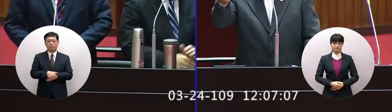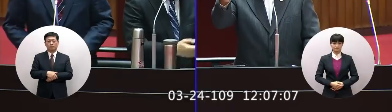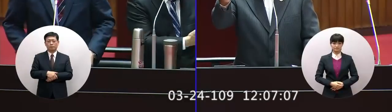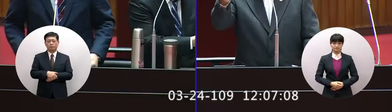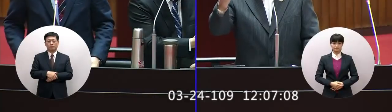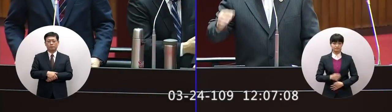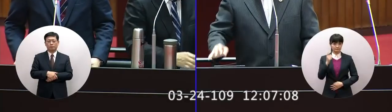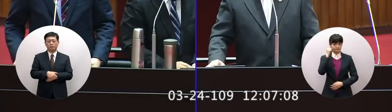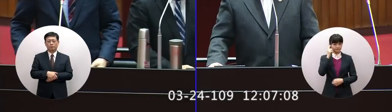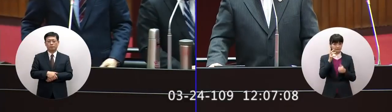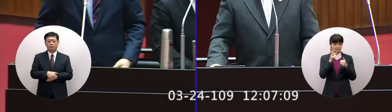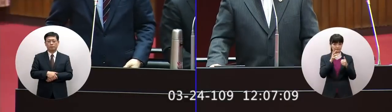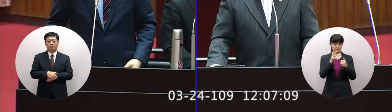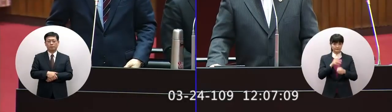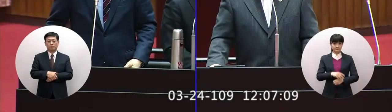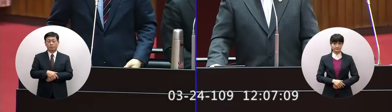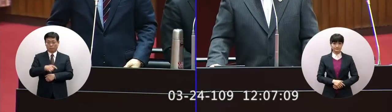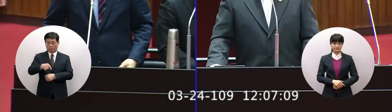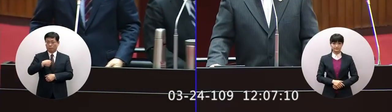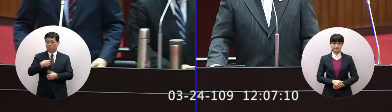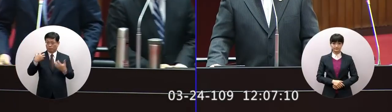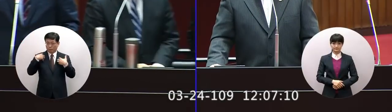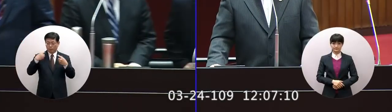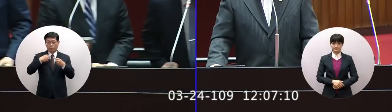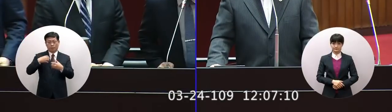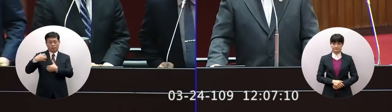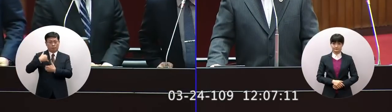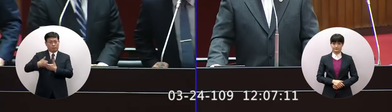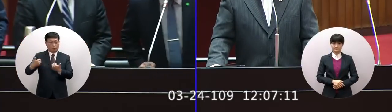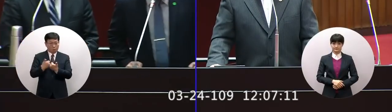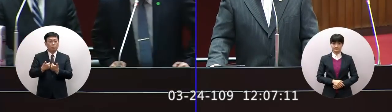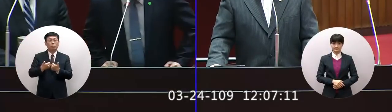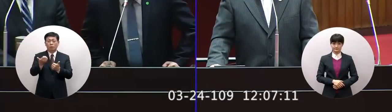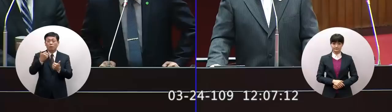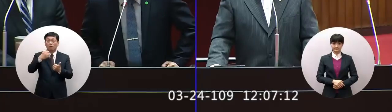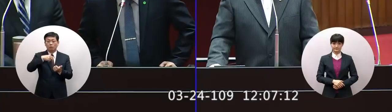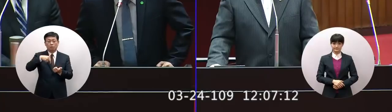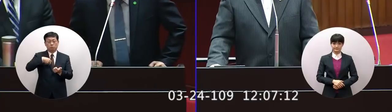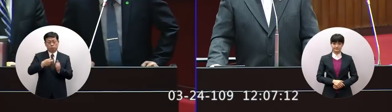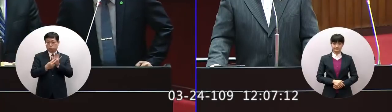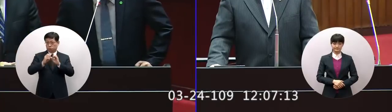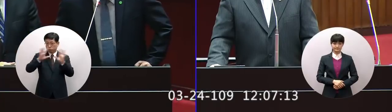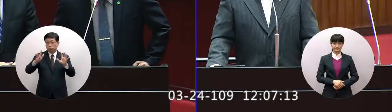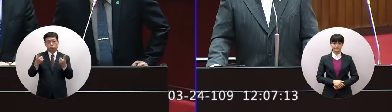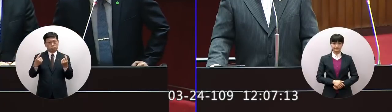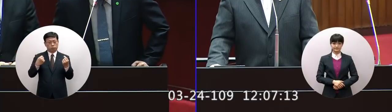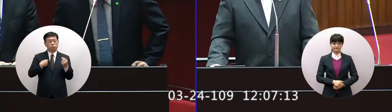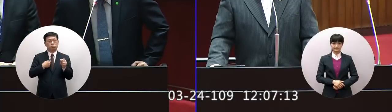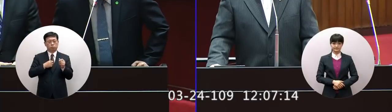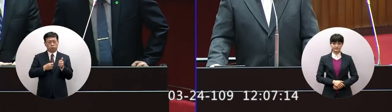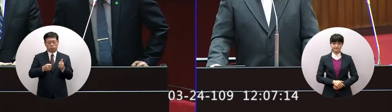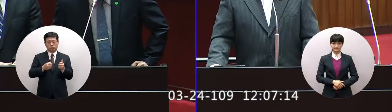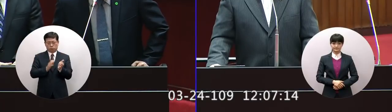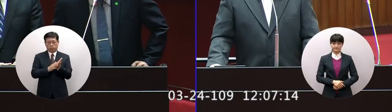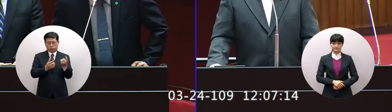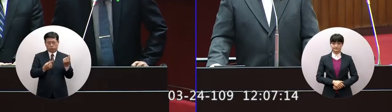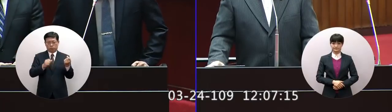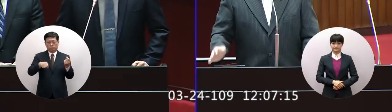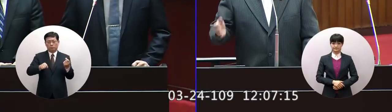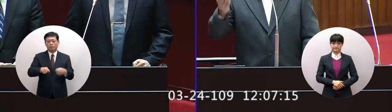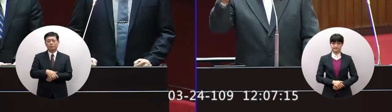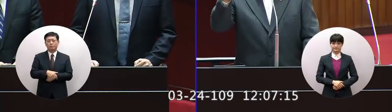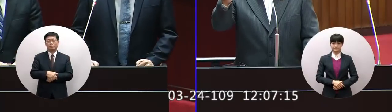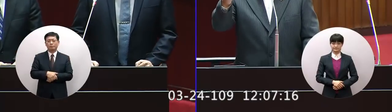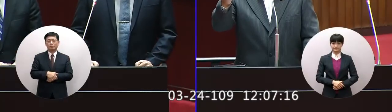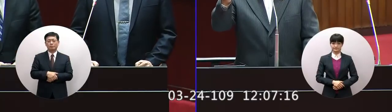请， 这个业管当中的退伍会，我对会刚刚的立场的话，我们是保持乐观和以对的态度。